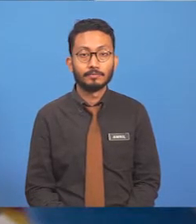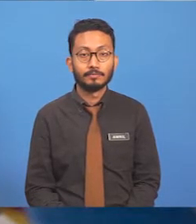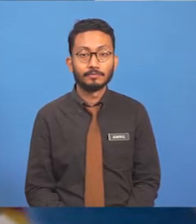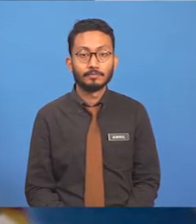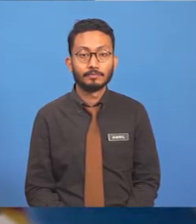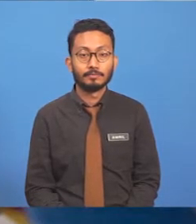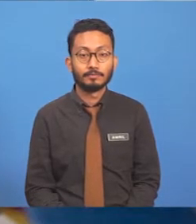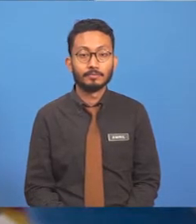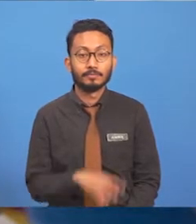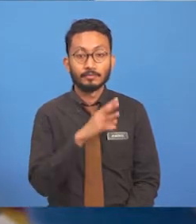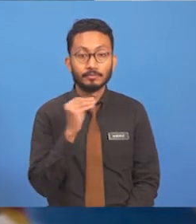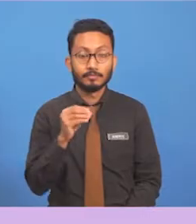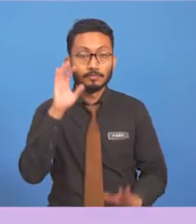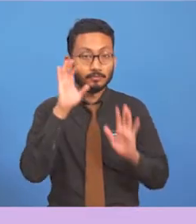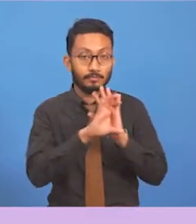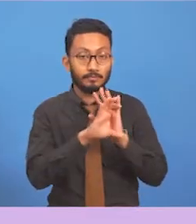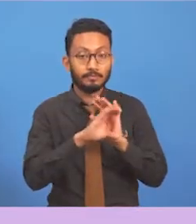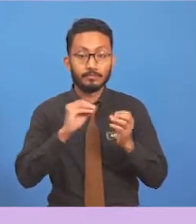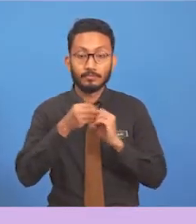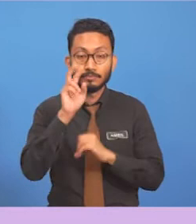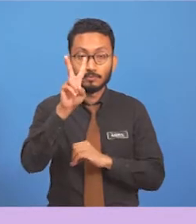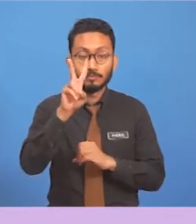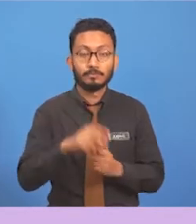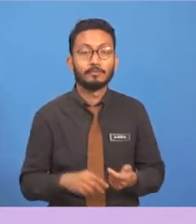dan tanpa kedua